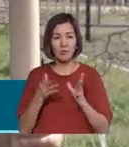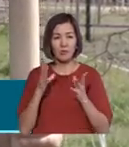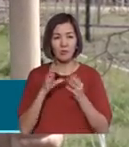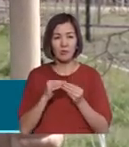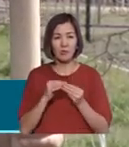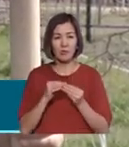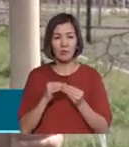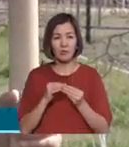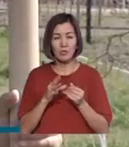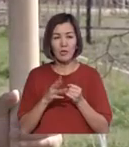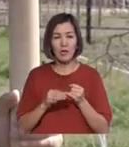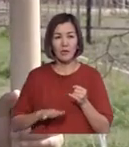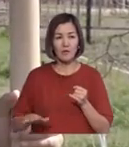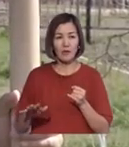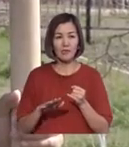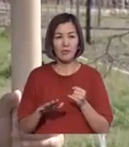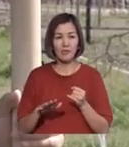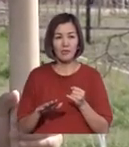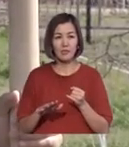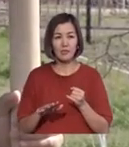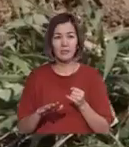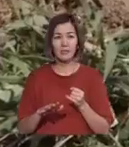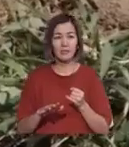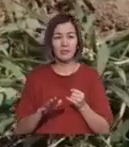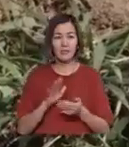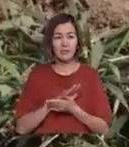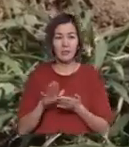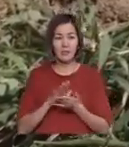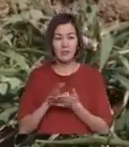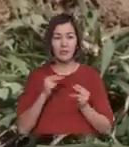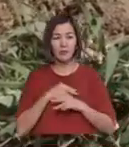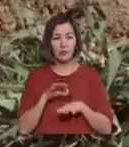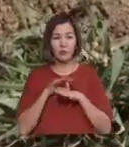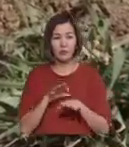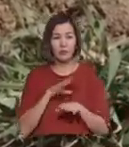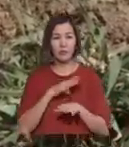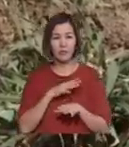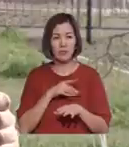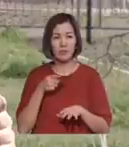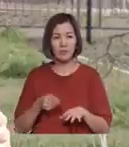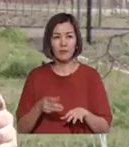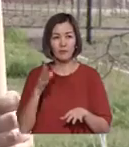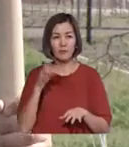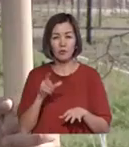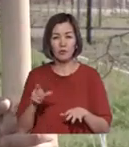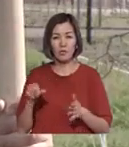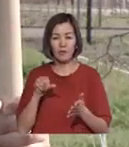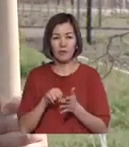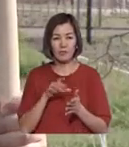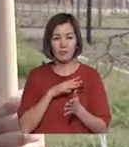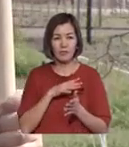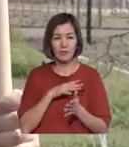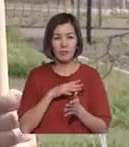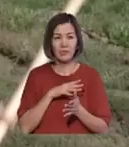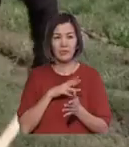бүкіл аймақтардың бәрінде осындай тазалық жұмыстары жүргізіліп жатыр. Аудан бойынша 1500 адам бүгінгі күнге шығып жатыр.